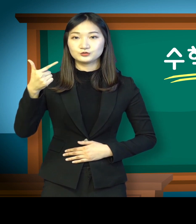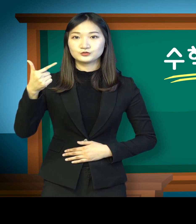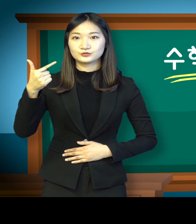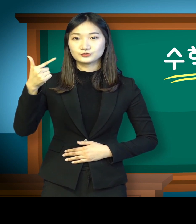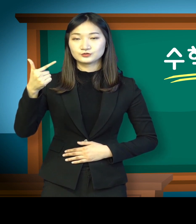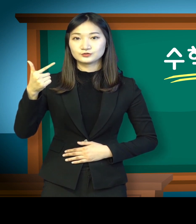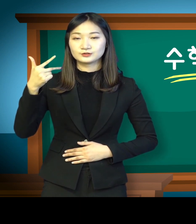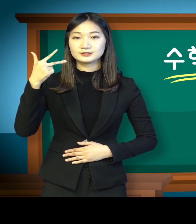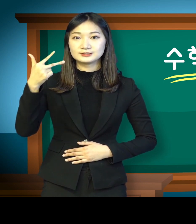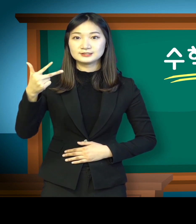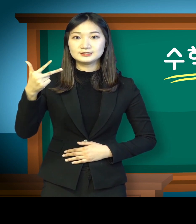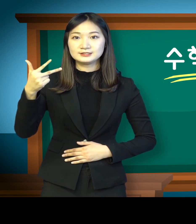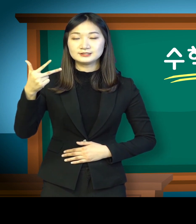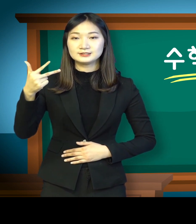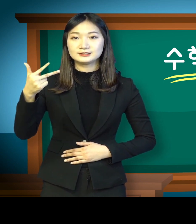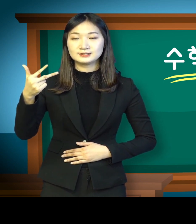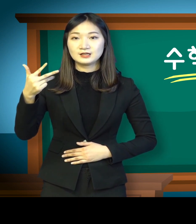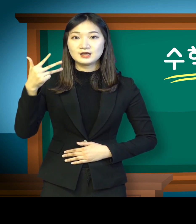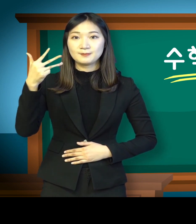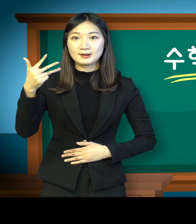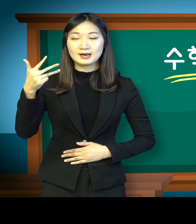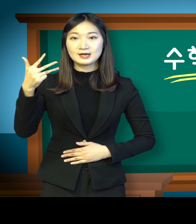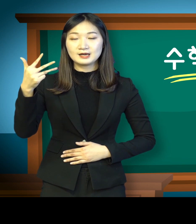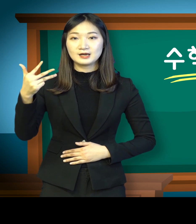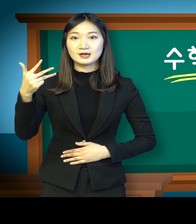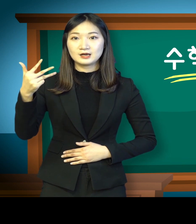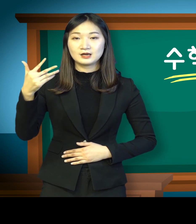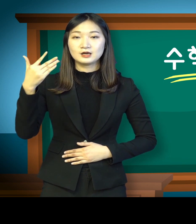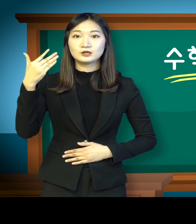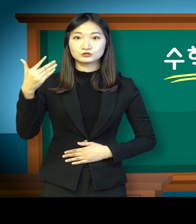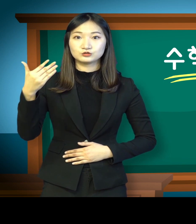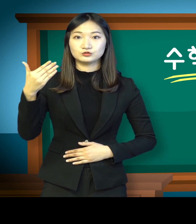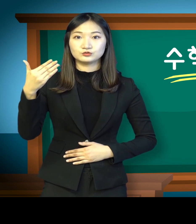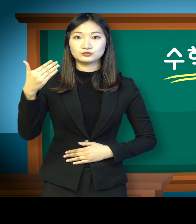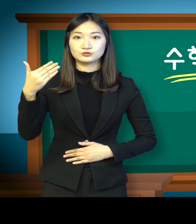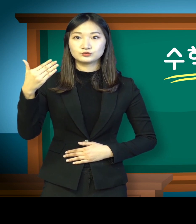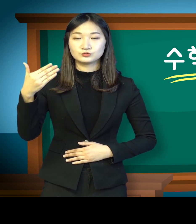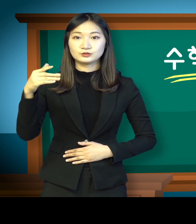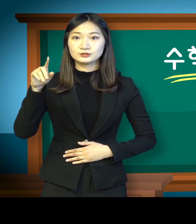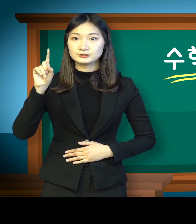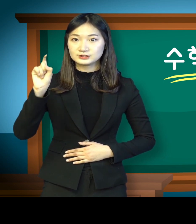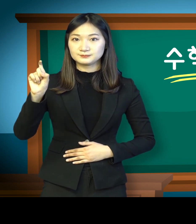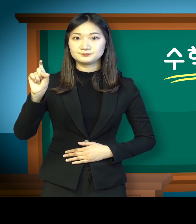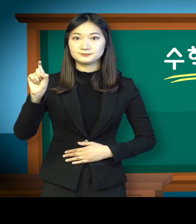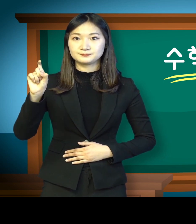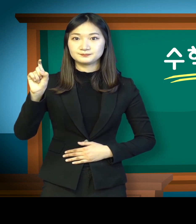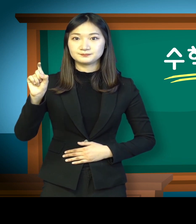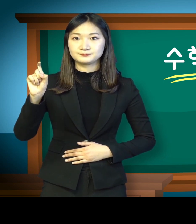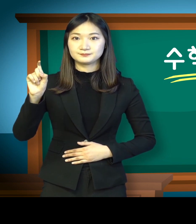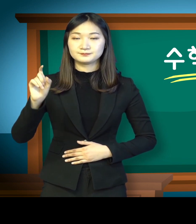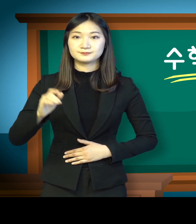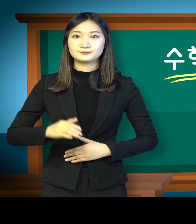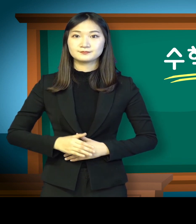6, 7, 8, 9, 10